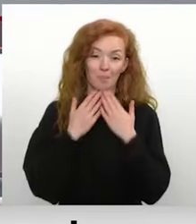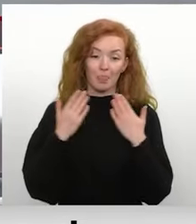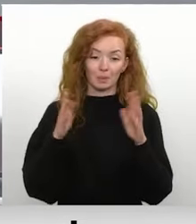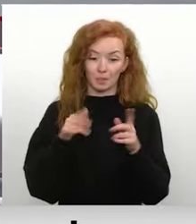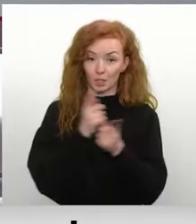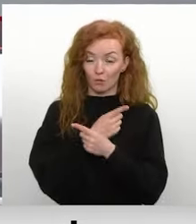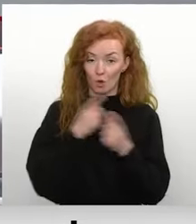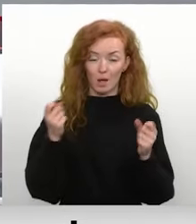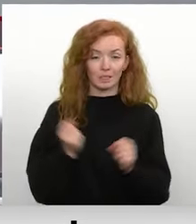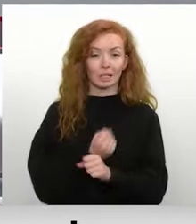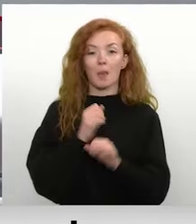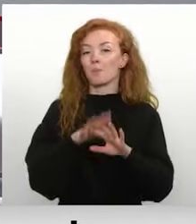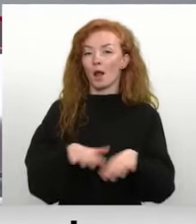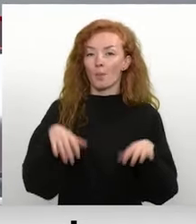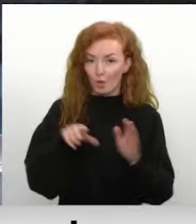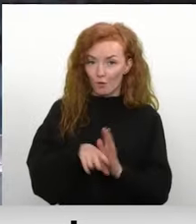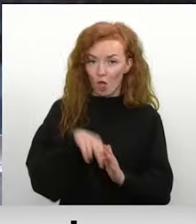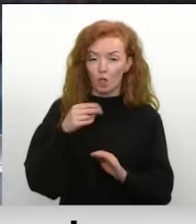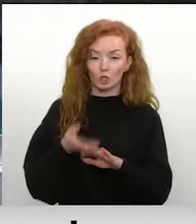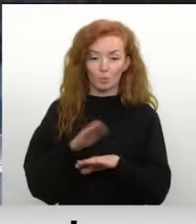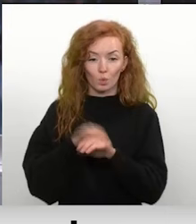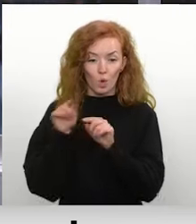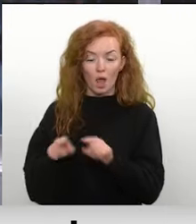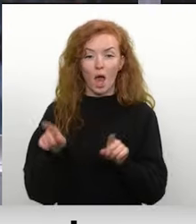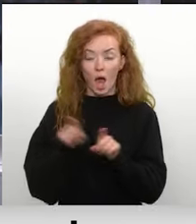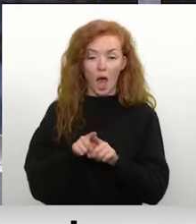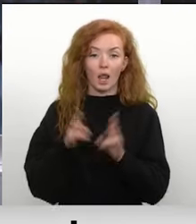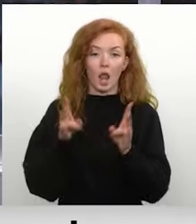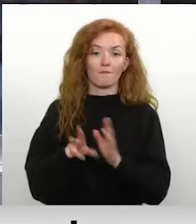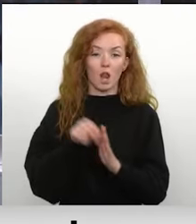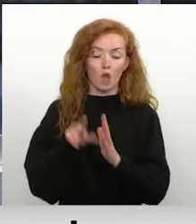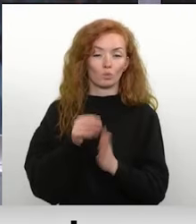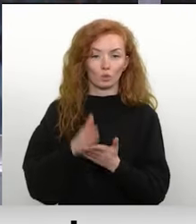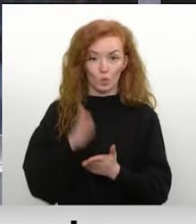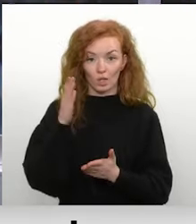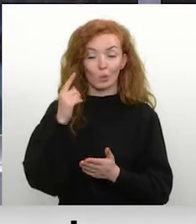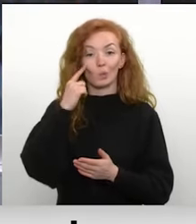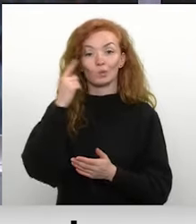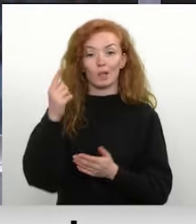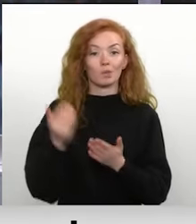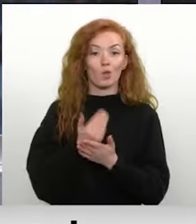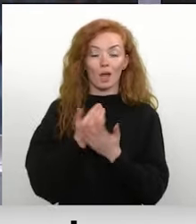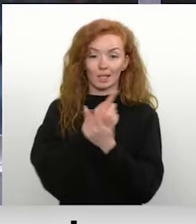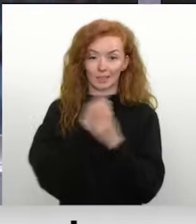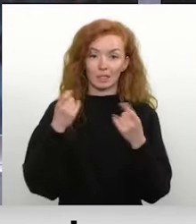Tātad gan parlamenta vēlēšanas Polijā, gan referendums turpinās. Gaidīsim jaunākās ziņas no Oditas atkal panorāmā.